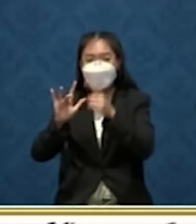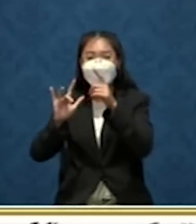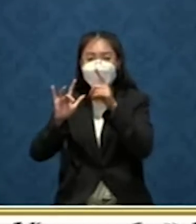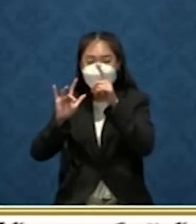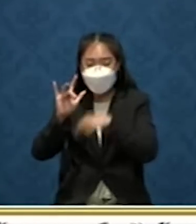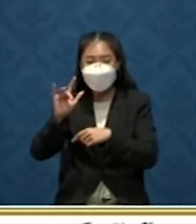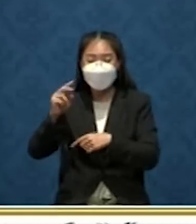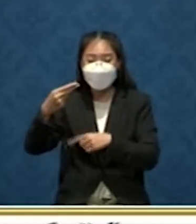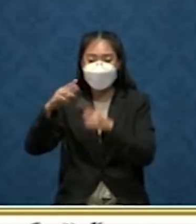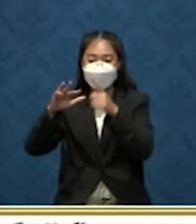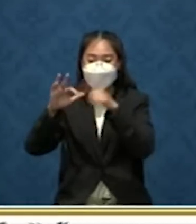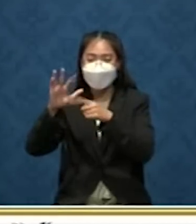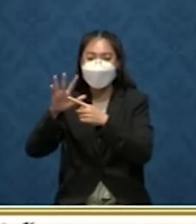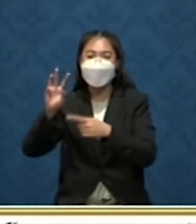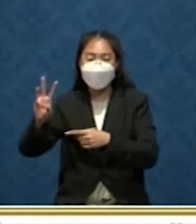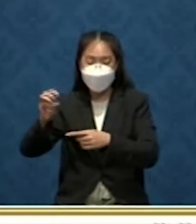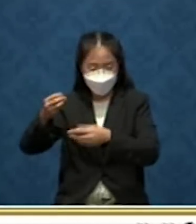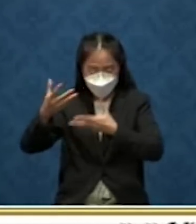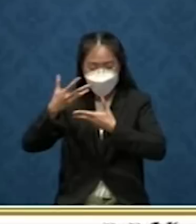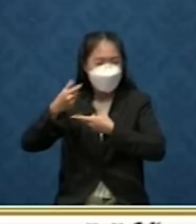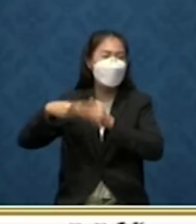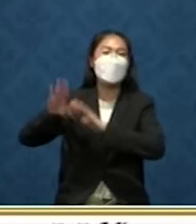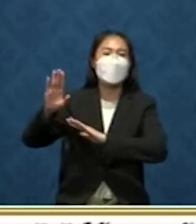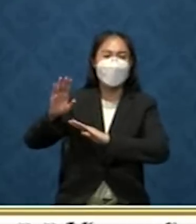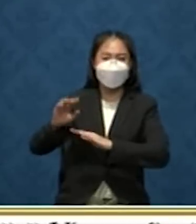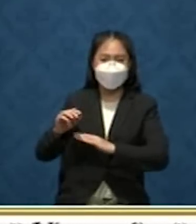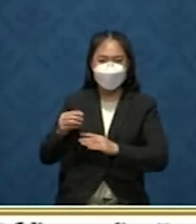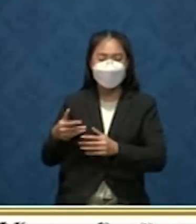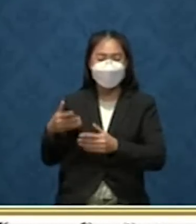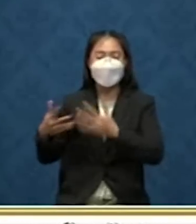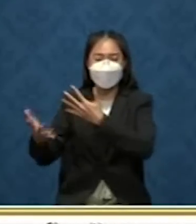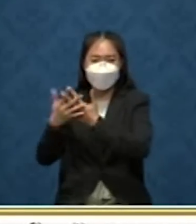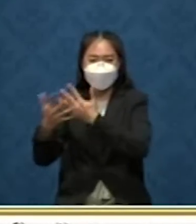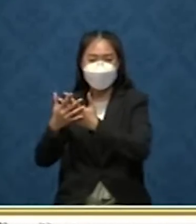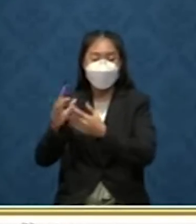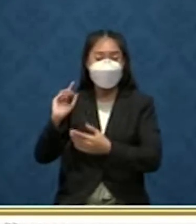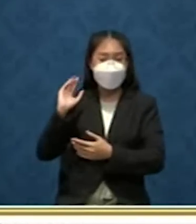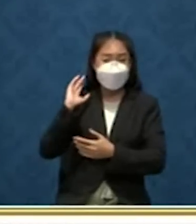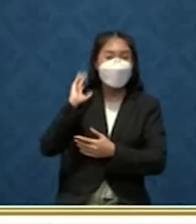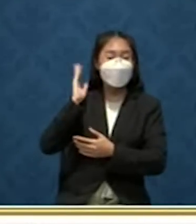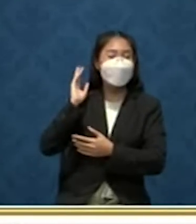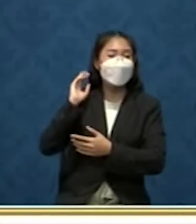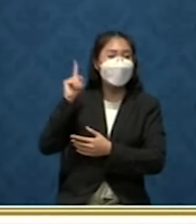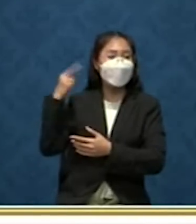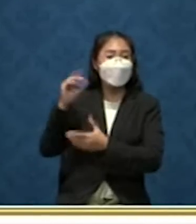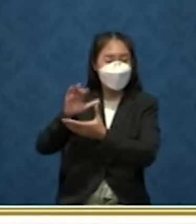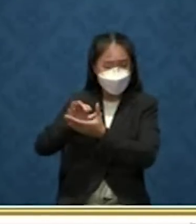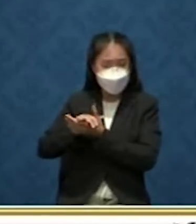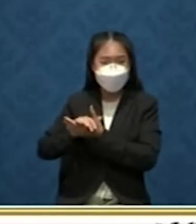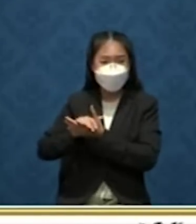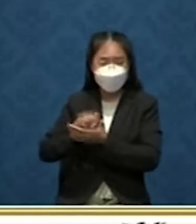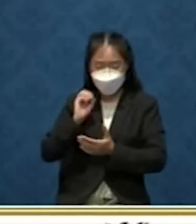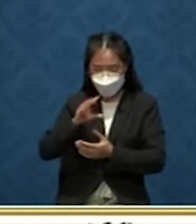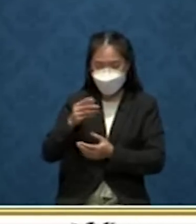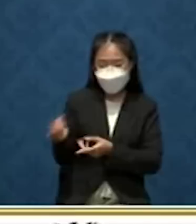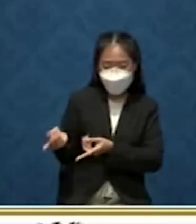ยจากสอนอราษพ brakes ปล่อยนี้ levelไปฝากขังพลยาของตู้หาสี่ควรจะเป็ผู้ต้องหาก็เอา